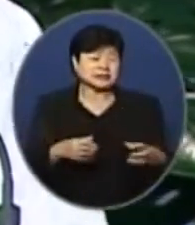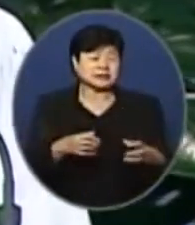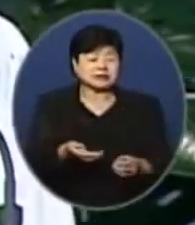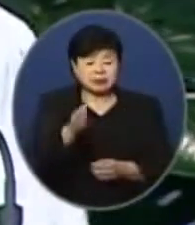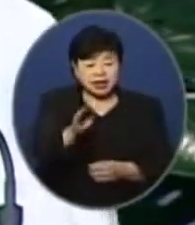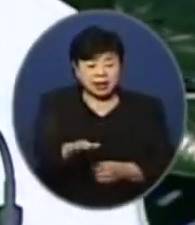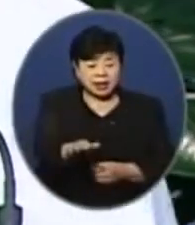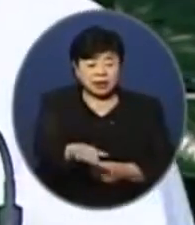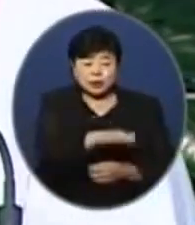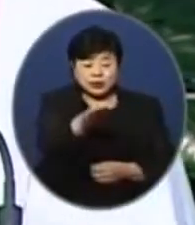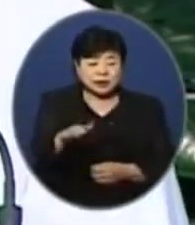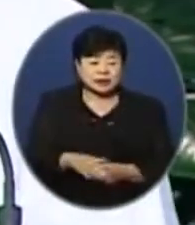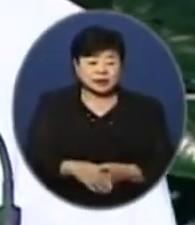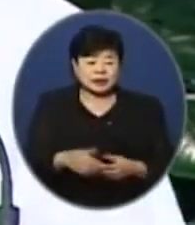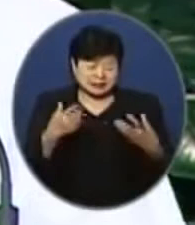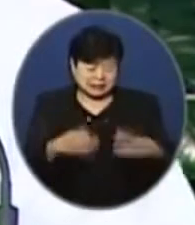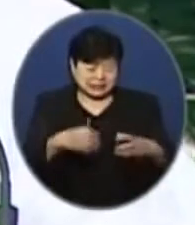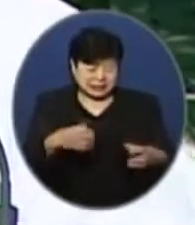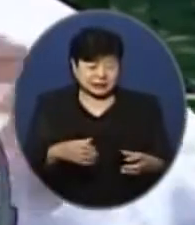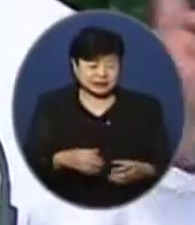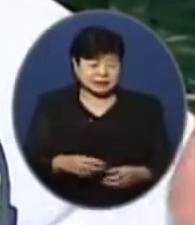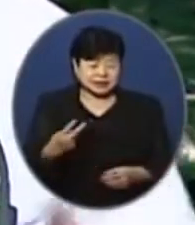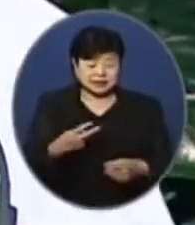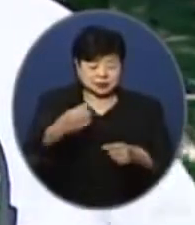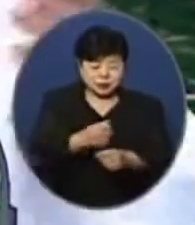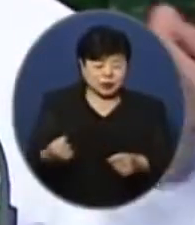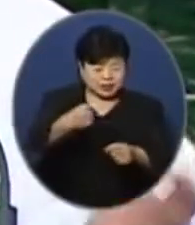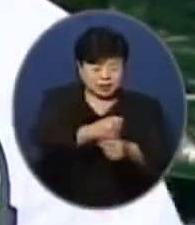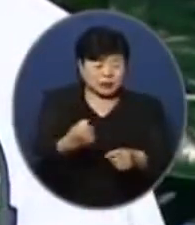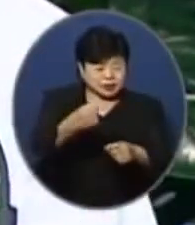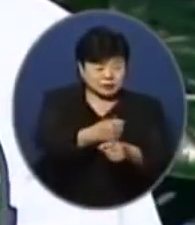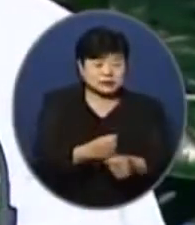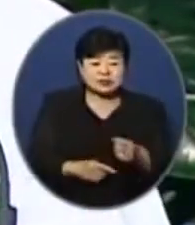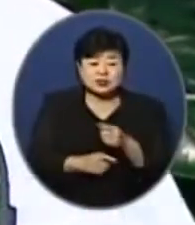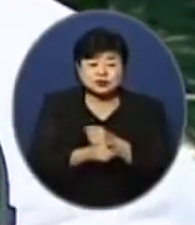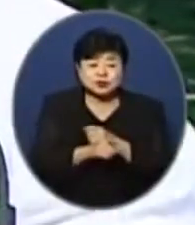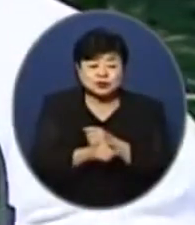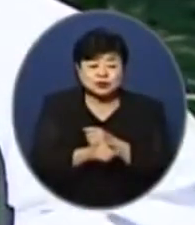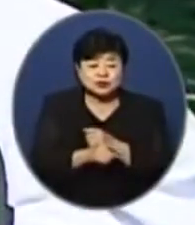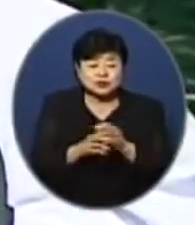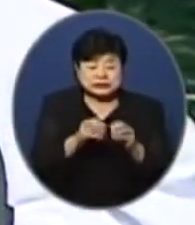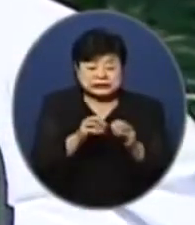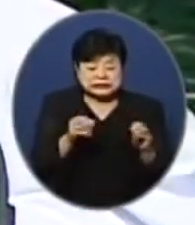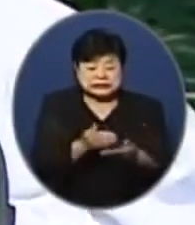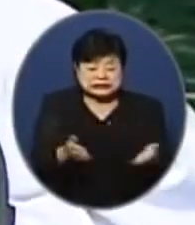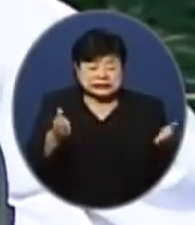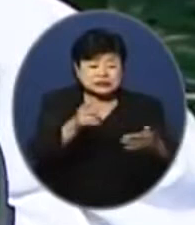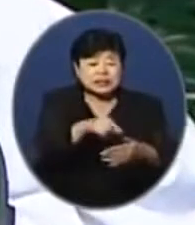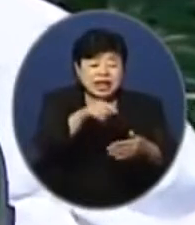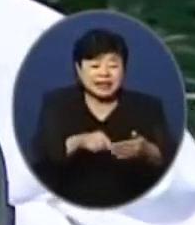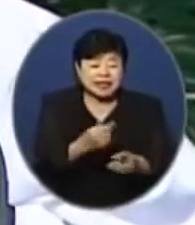그러나 우리가 아무리 깨져도 다시 또 회복되고 또 회복되고 또 회복되는 것은 질긋된 우리